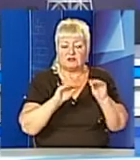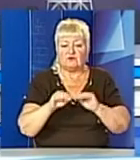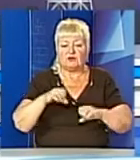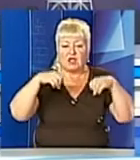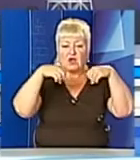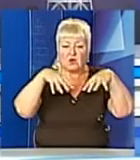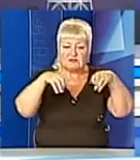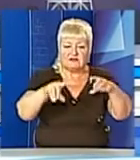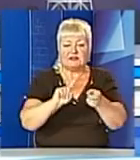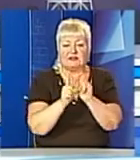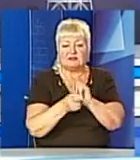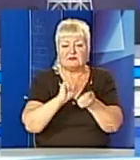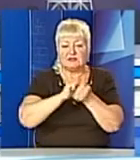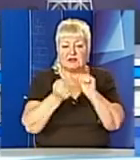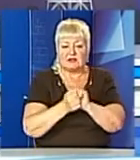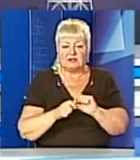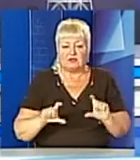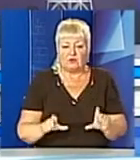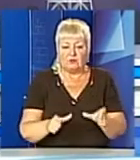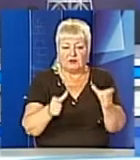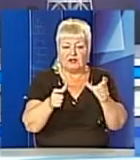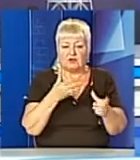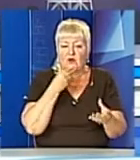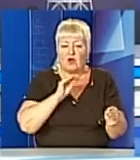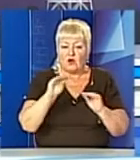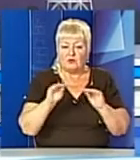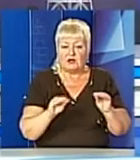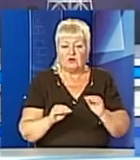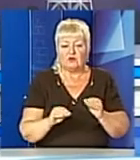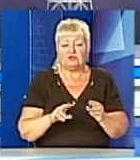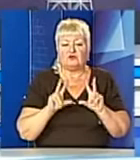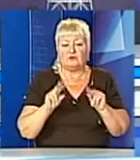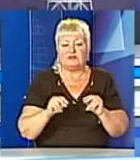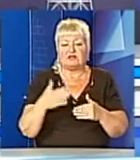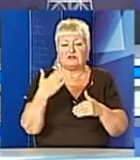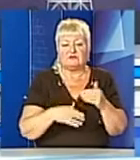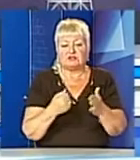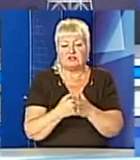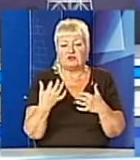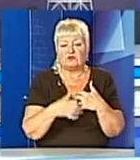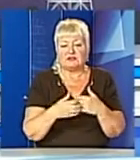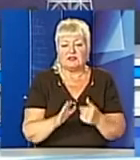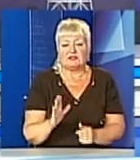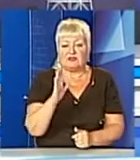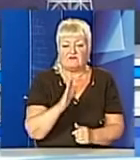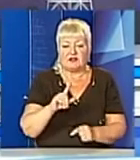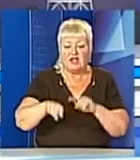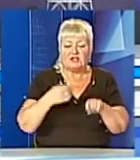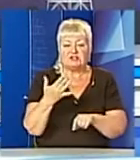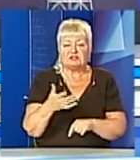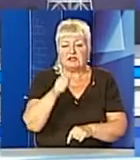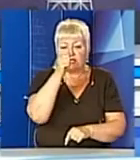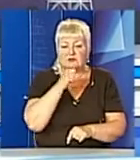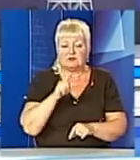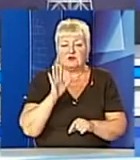ще замінили гранітну плитку. Облагородження території обіцяють завершити до середини вересня. А через кілька місяців тут